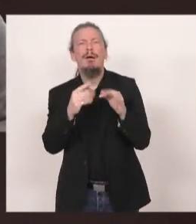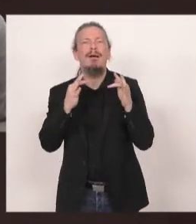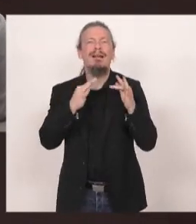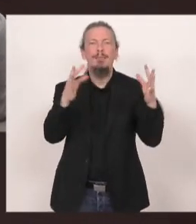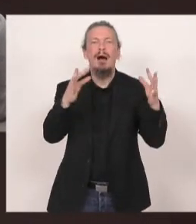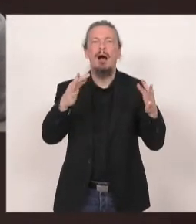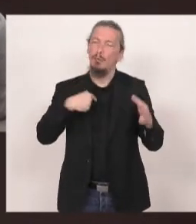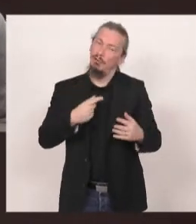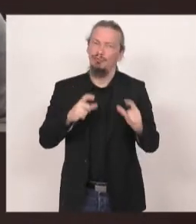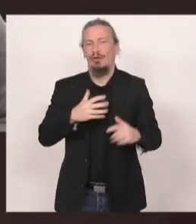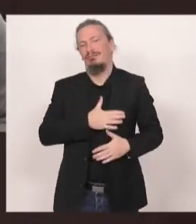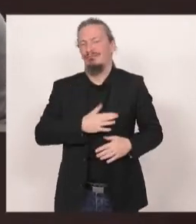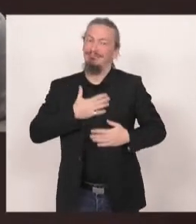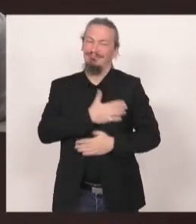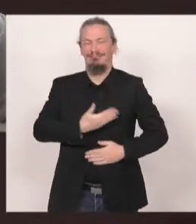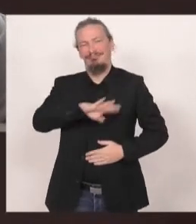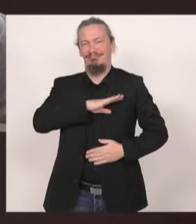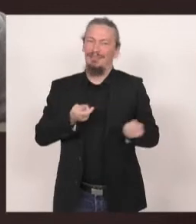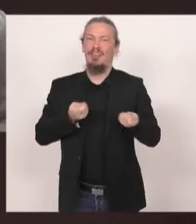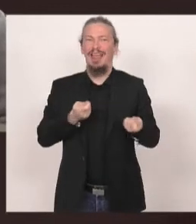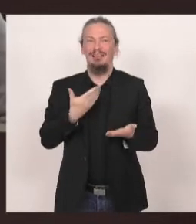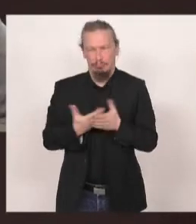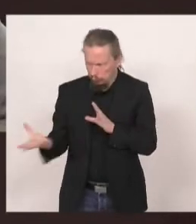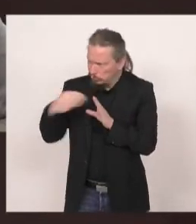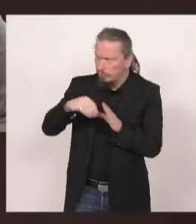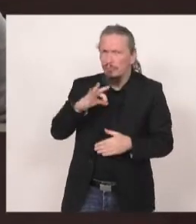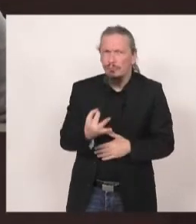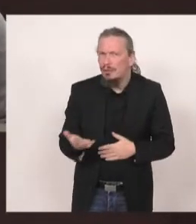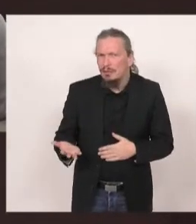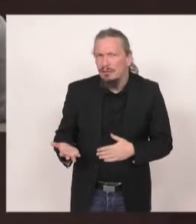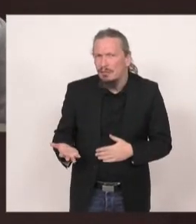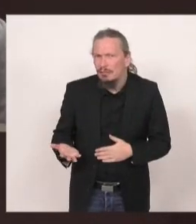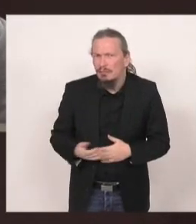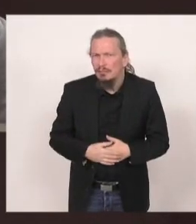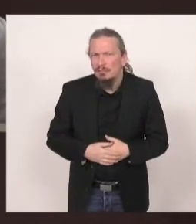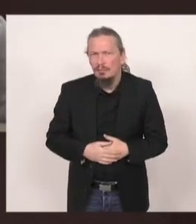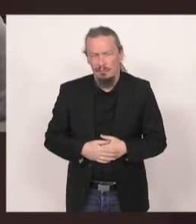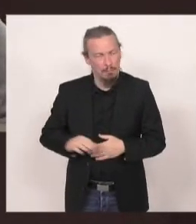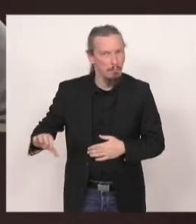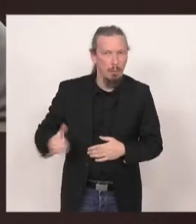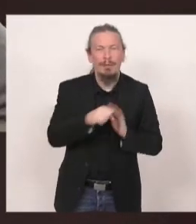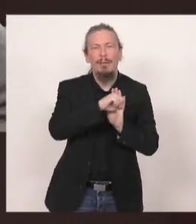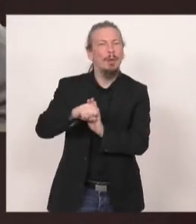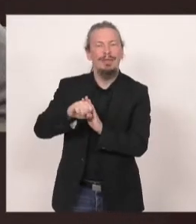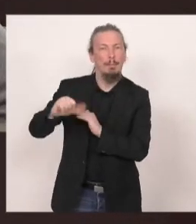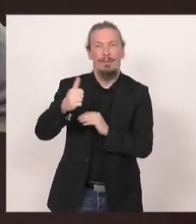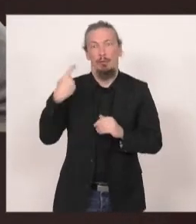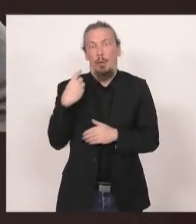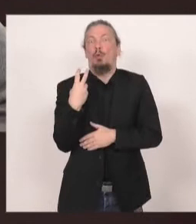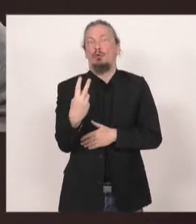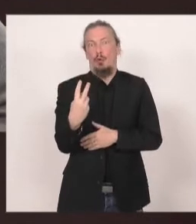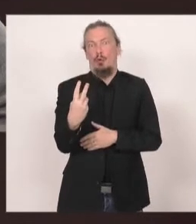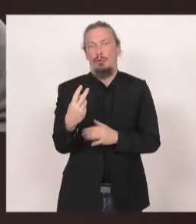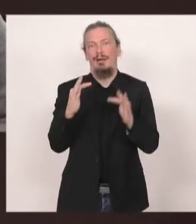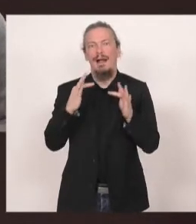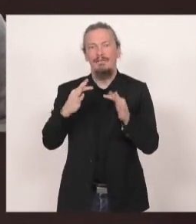que j'ai le plaisir de porter aujourd'hui. C'est dans l'ambition numéro 2 liée à la stratégie d'adaptation et à